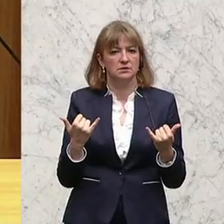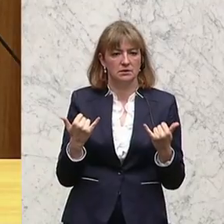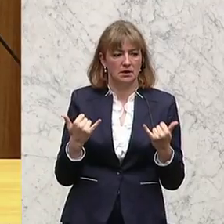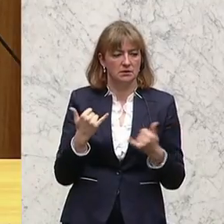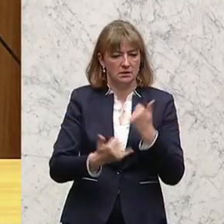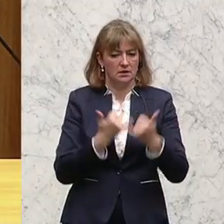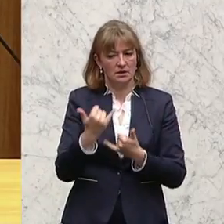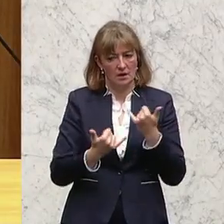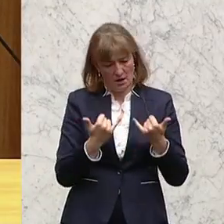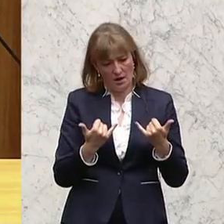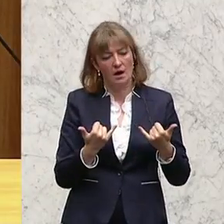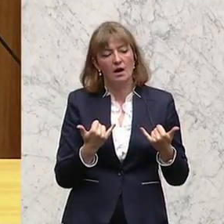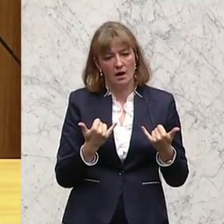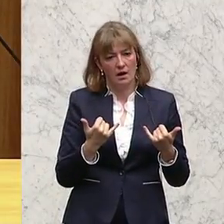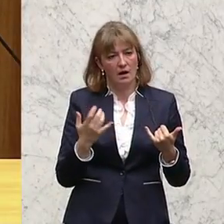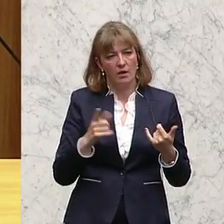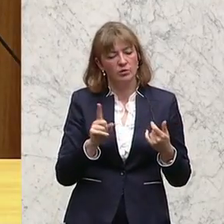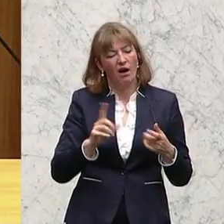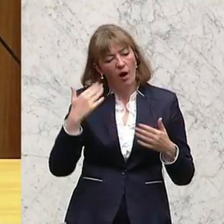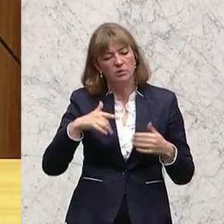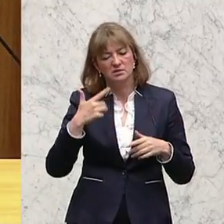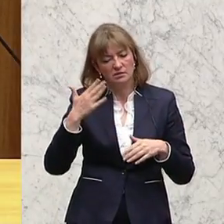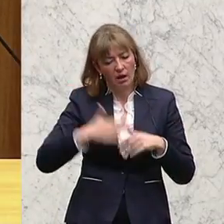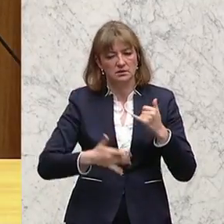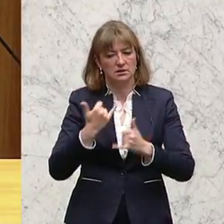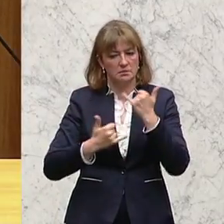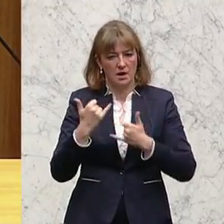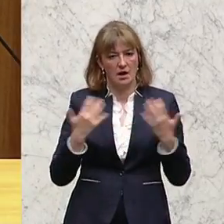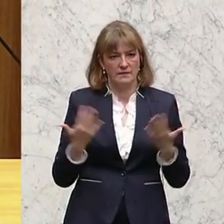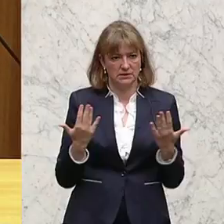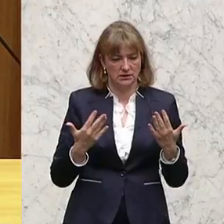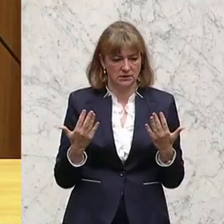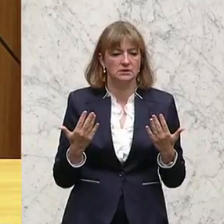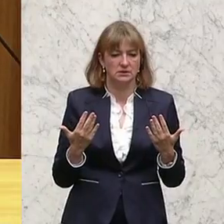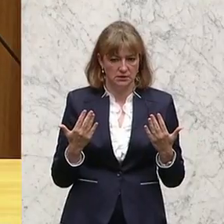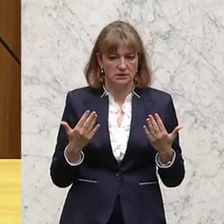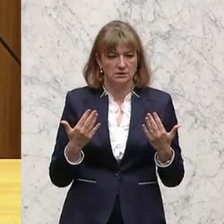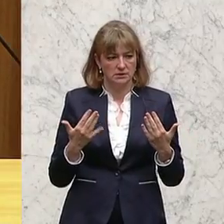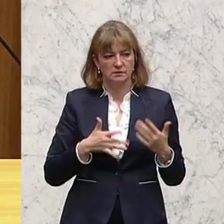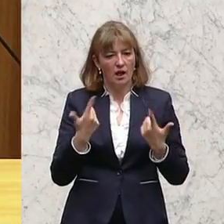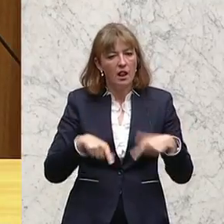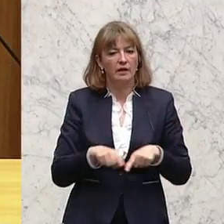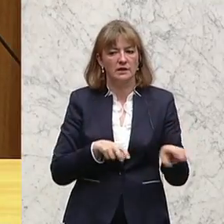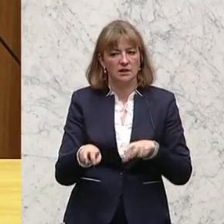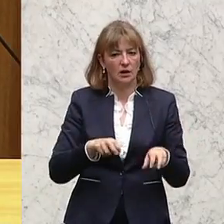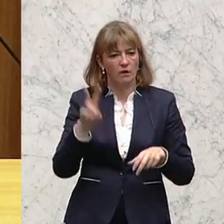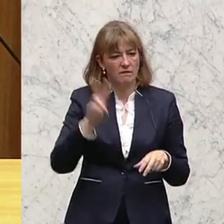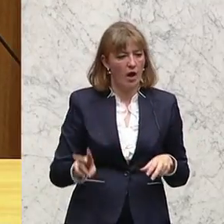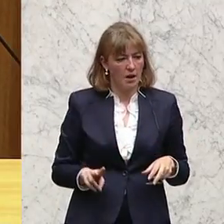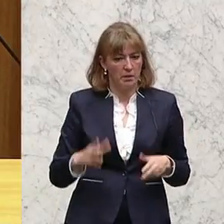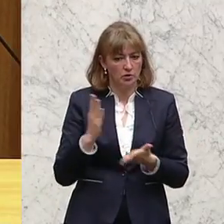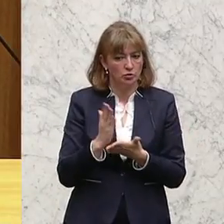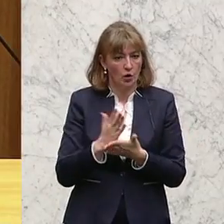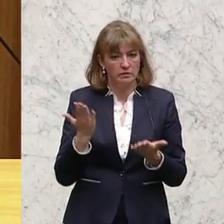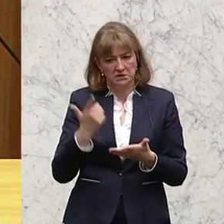aus dem jetzigen Jahr beziehungsweise aus dem letzten Jahr. Die Landesregierung in Vorarlberg hat bereits